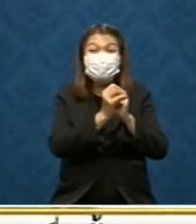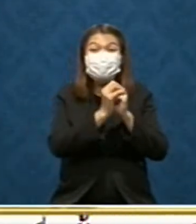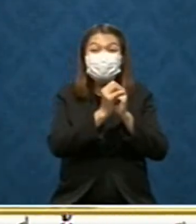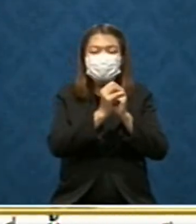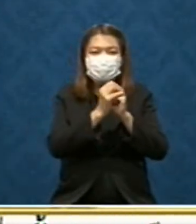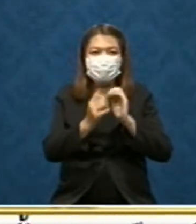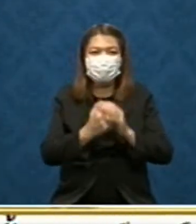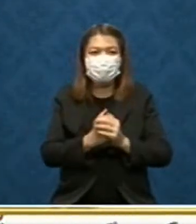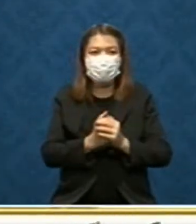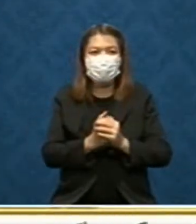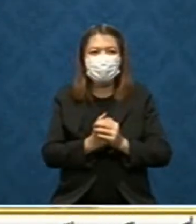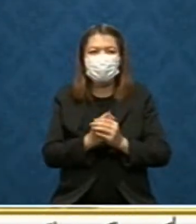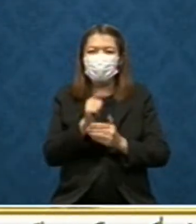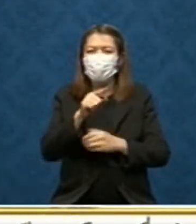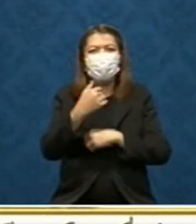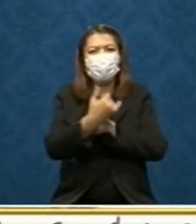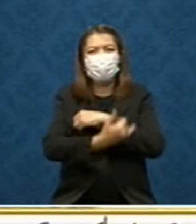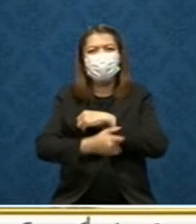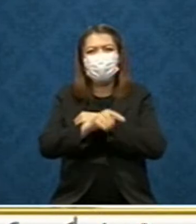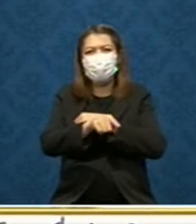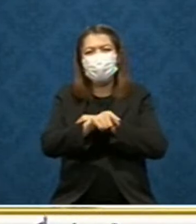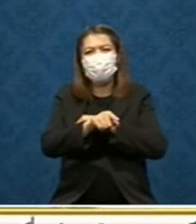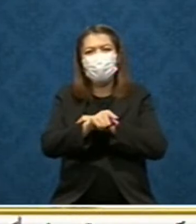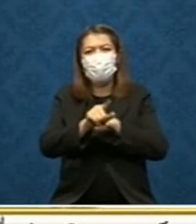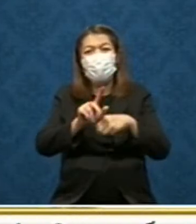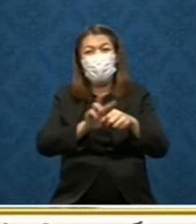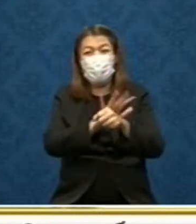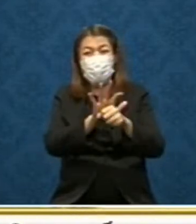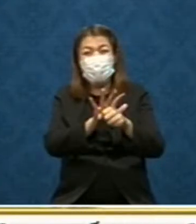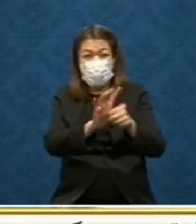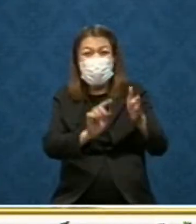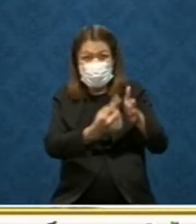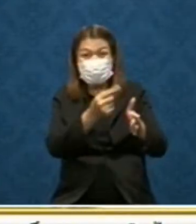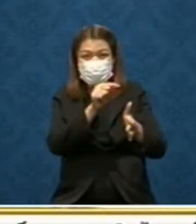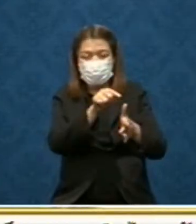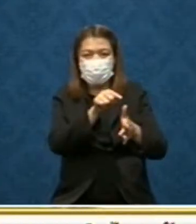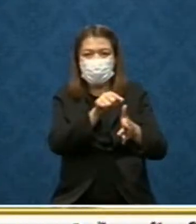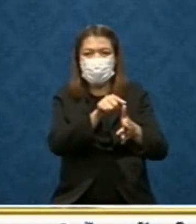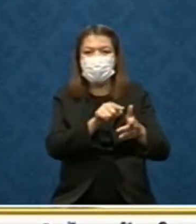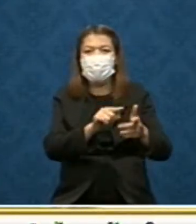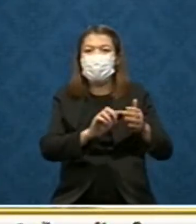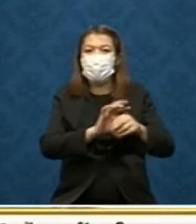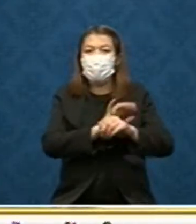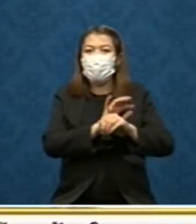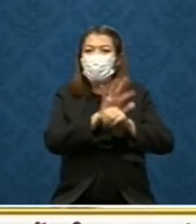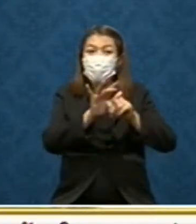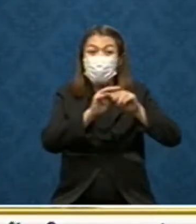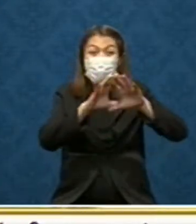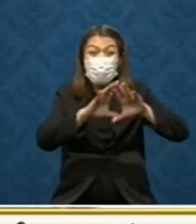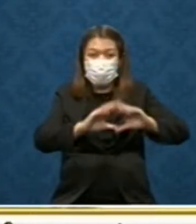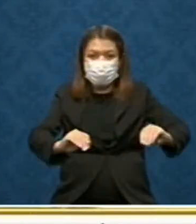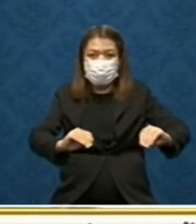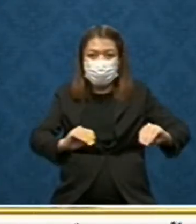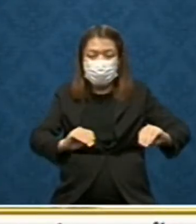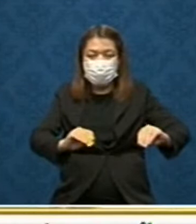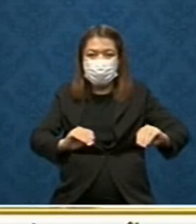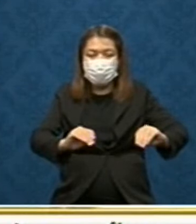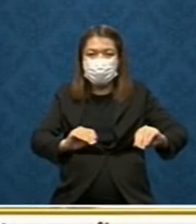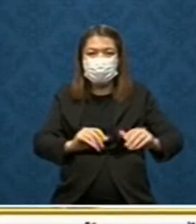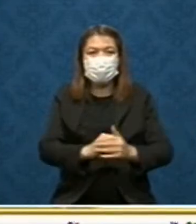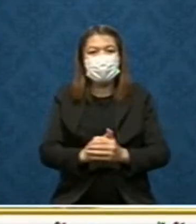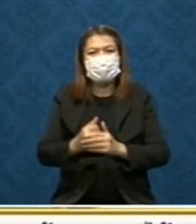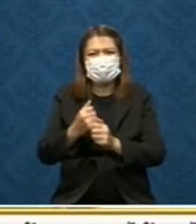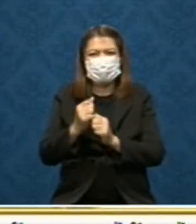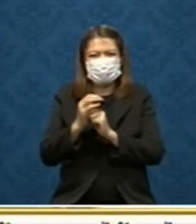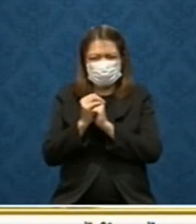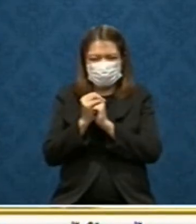เข้าเปนประเทศที่บอกเกิดของโควิด expliciteอนไงรไครับ todasจ